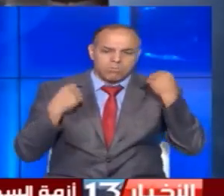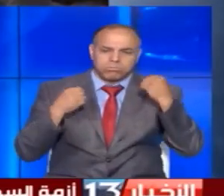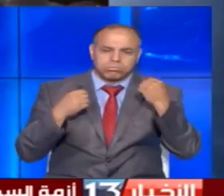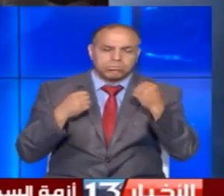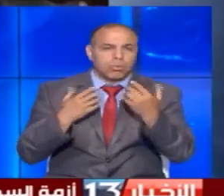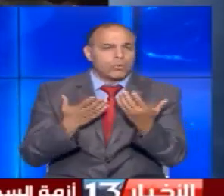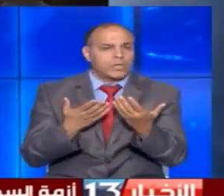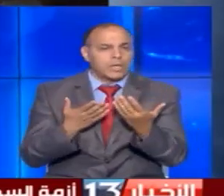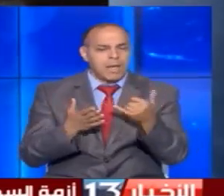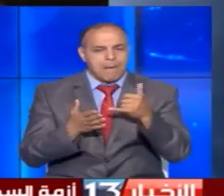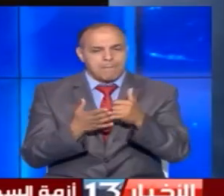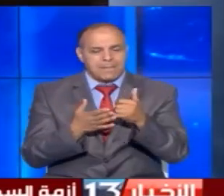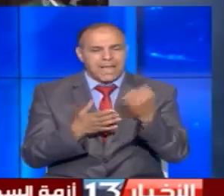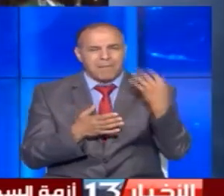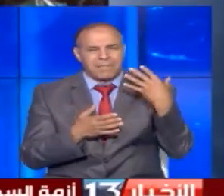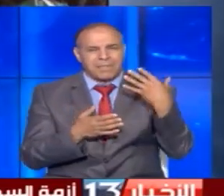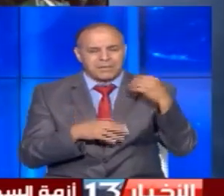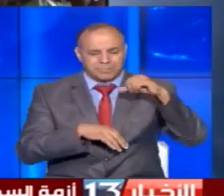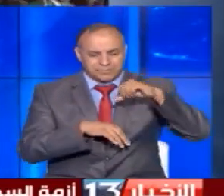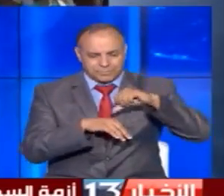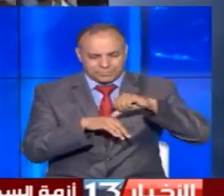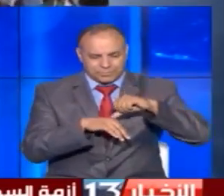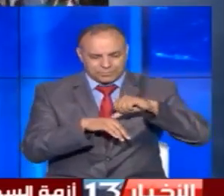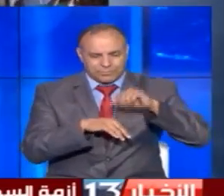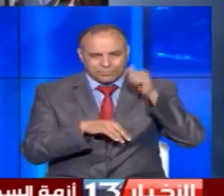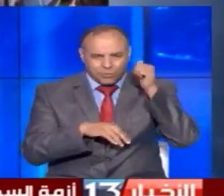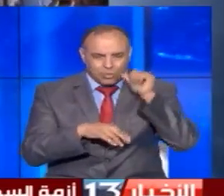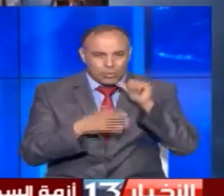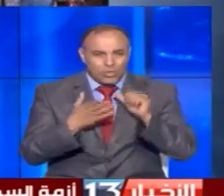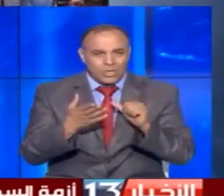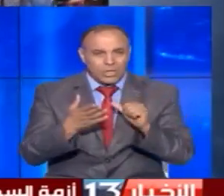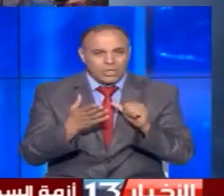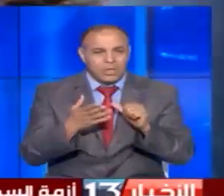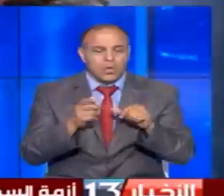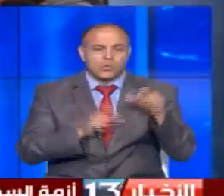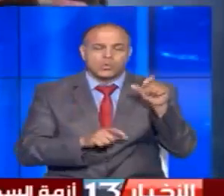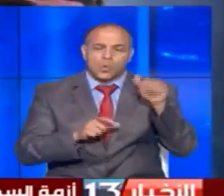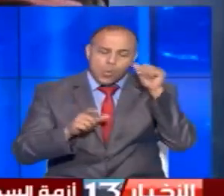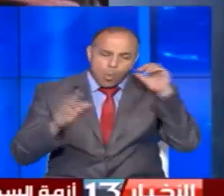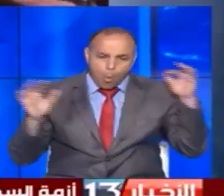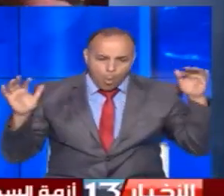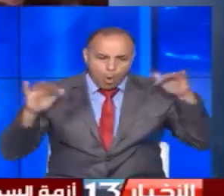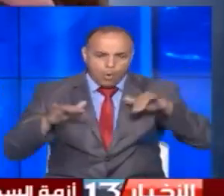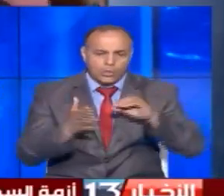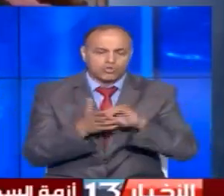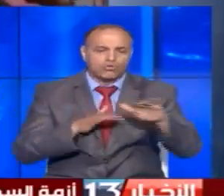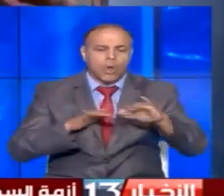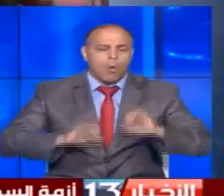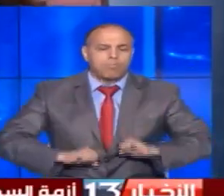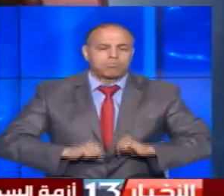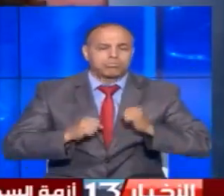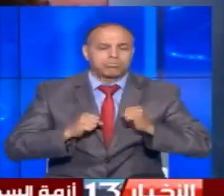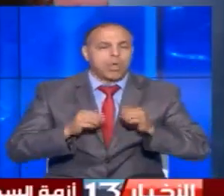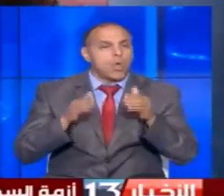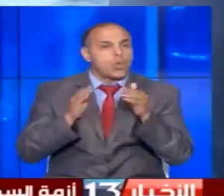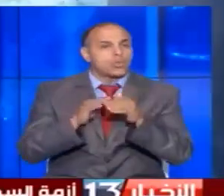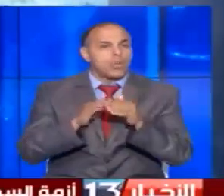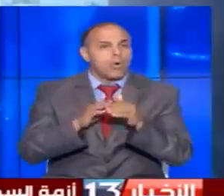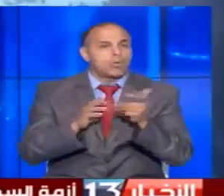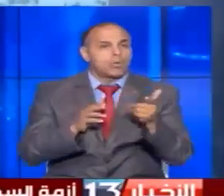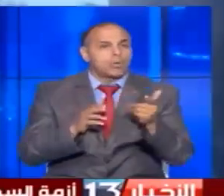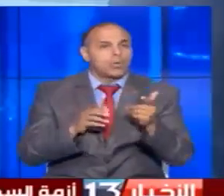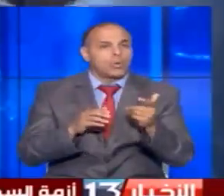ب مدينه الابيض عاصمه شمال كردفان خرج السودانيون مجددا الى الشوارع تلبيه لدعوه